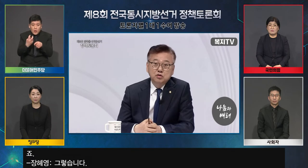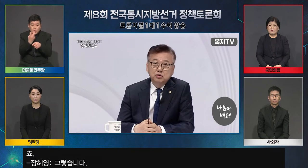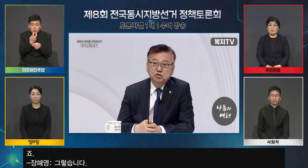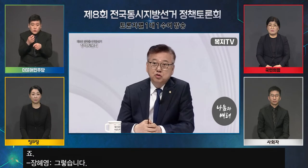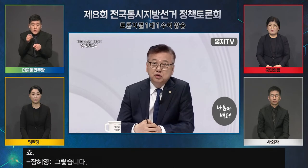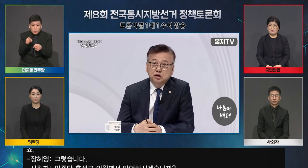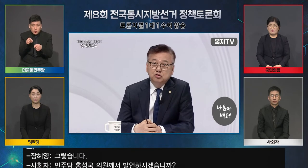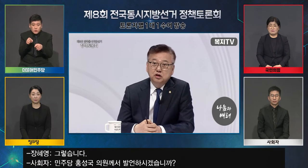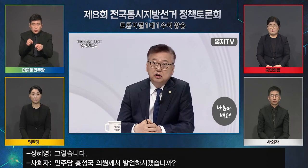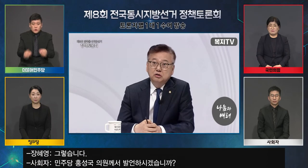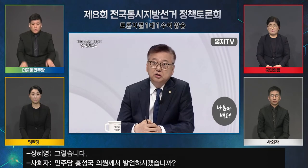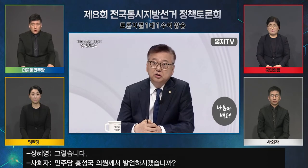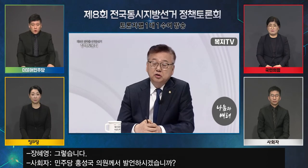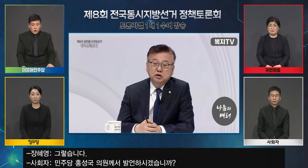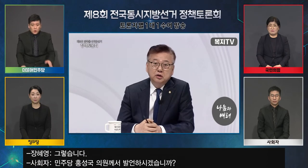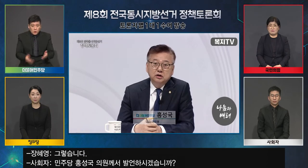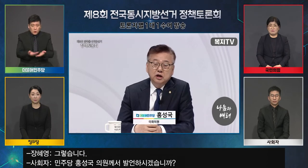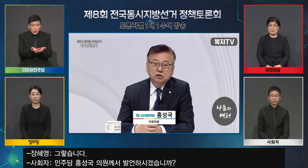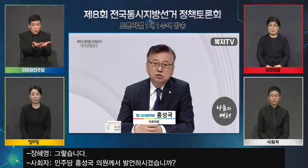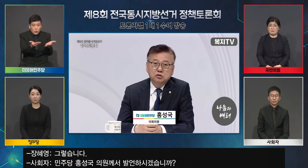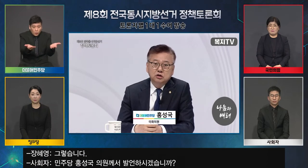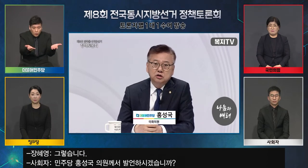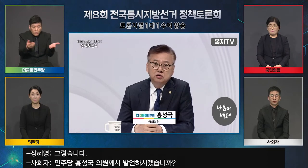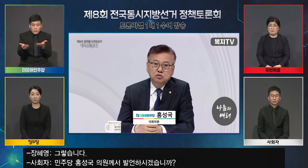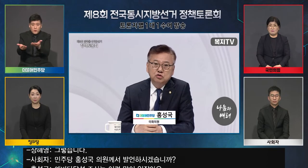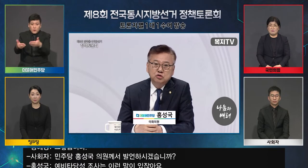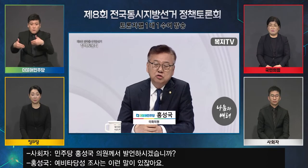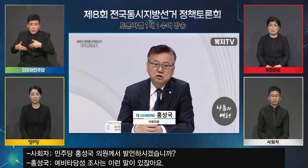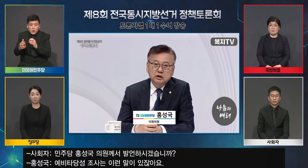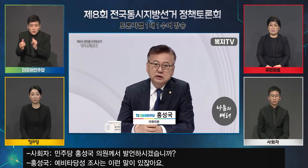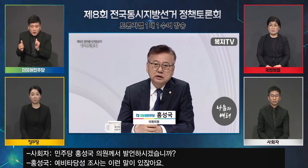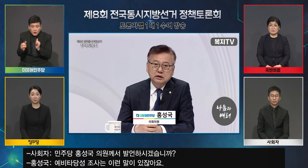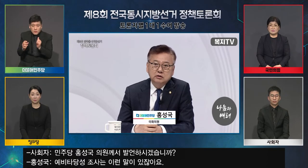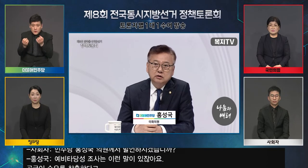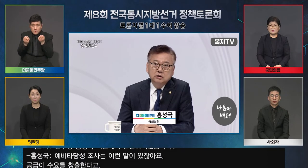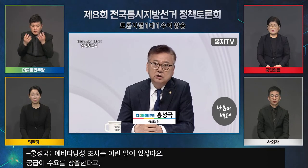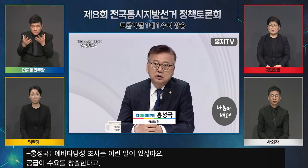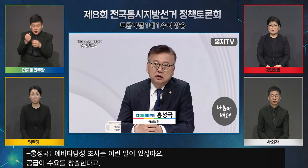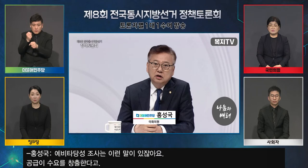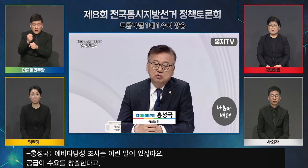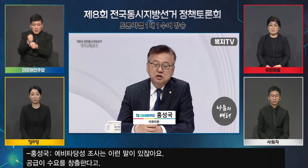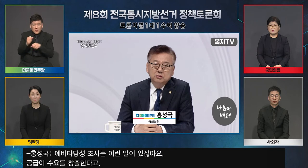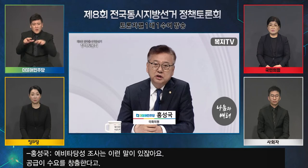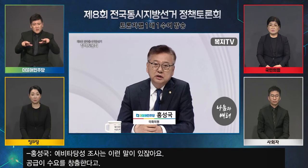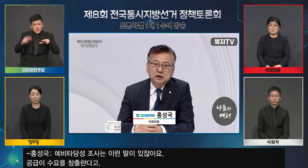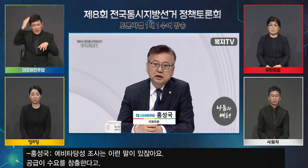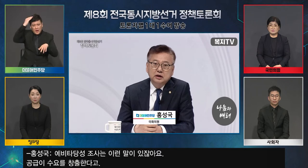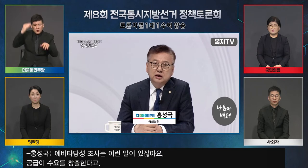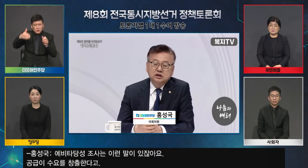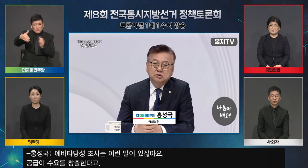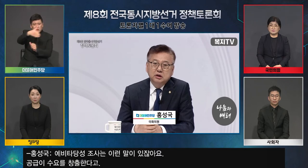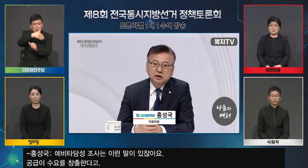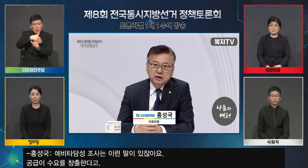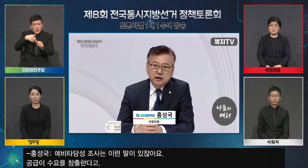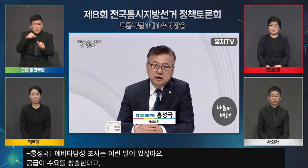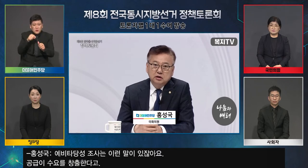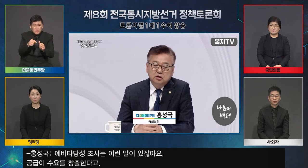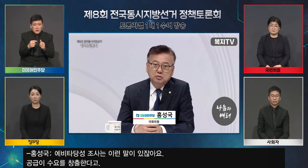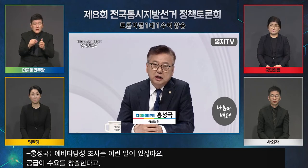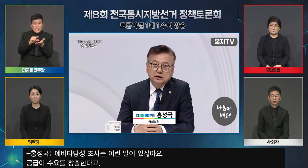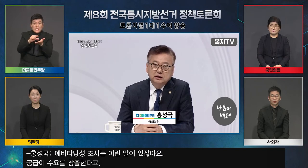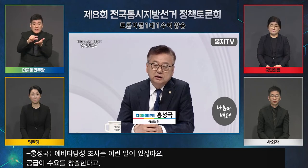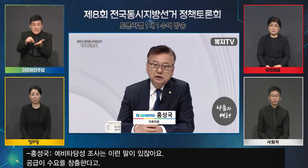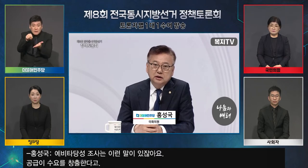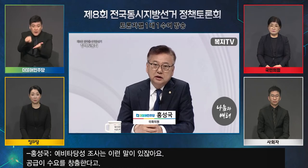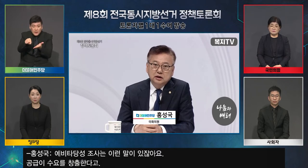있잖아요. 공급이 수요를 창출한다고요. 현재와 같은 한국의 지역 불균형 상태에서는 불가피하게 지방에